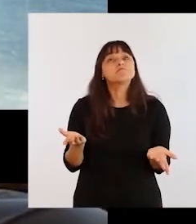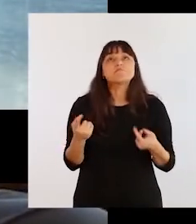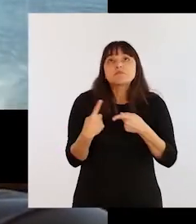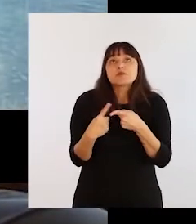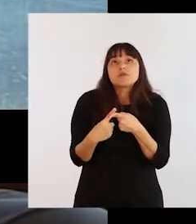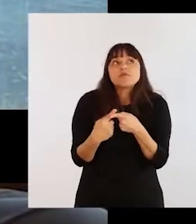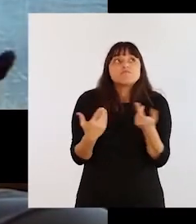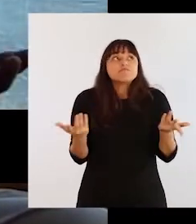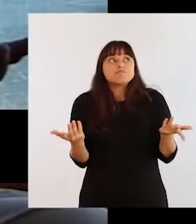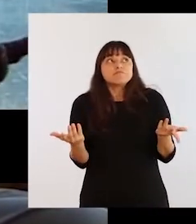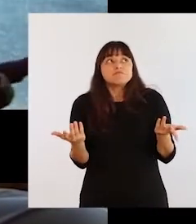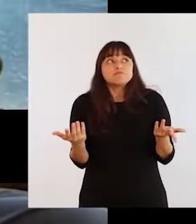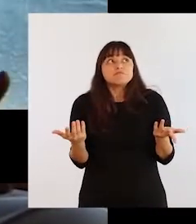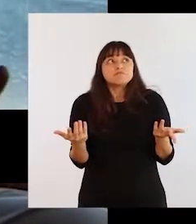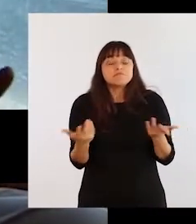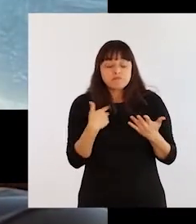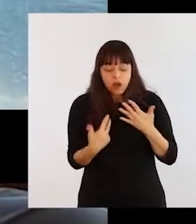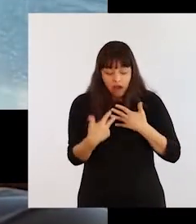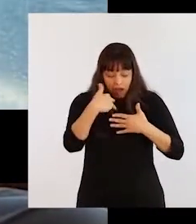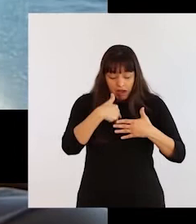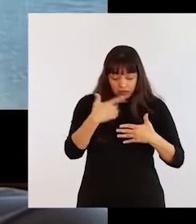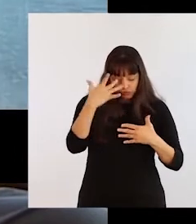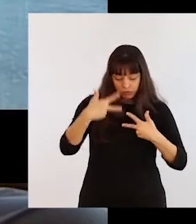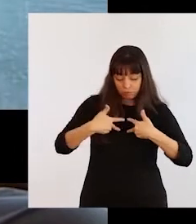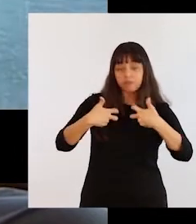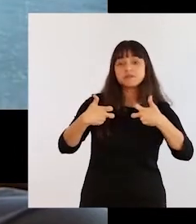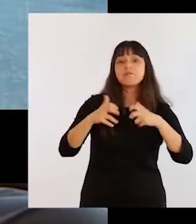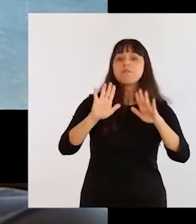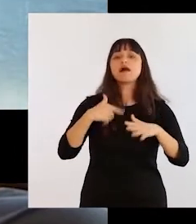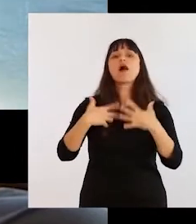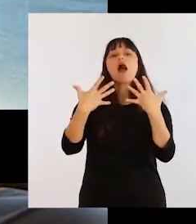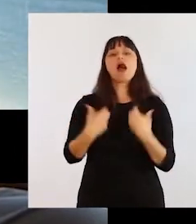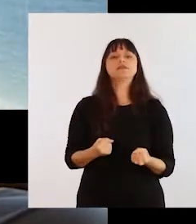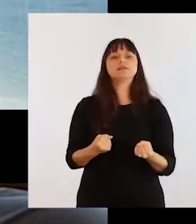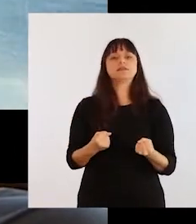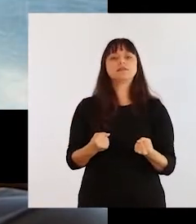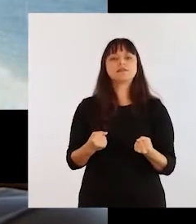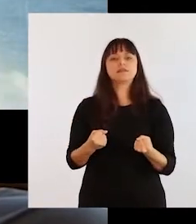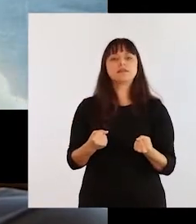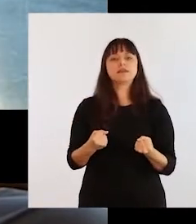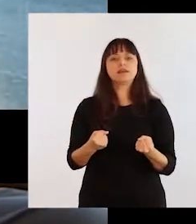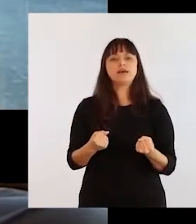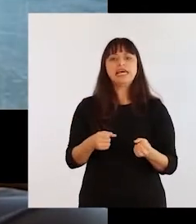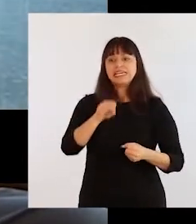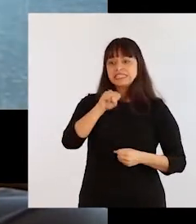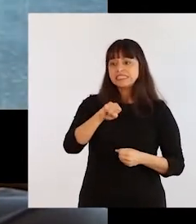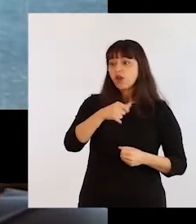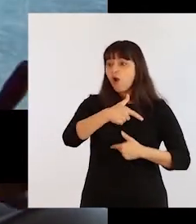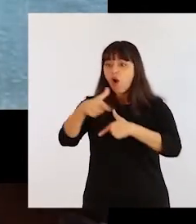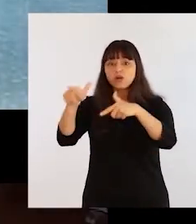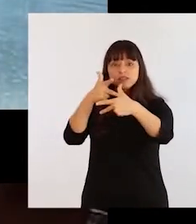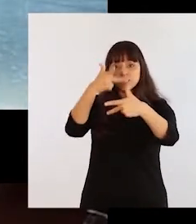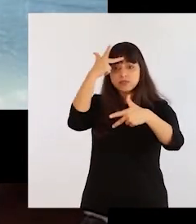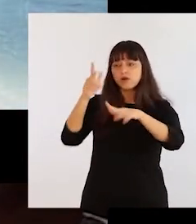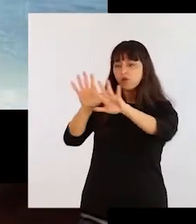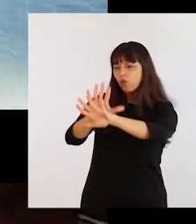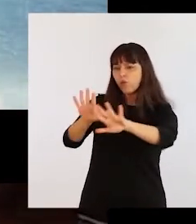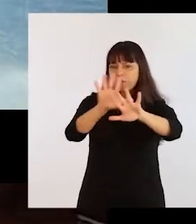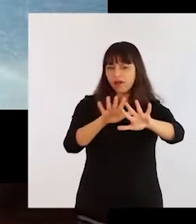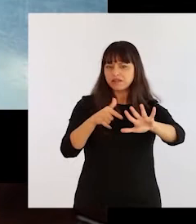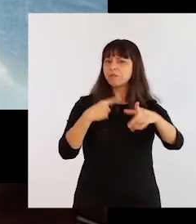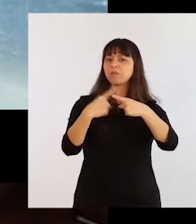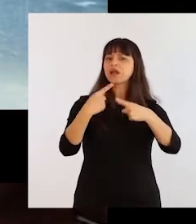pourquoi ? Pas du tout. J'accepte mon opacité sur ce plan-là. Pourquoi je ne l'accepterais pas sur d'autres